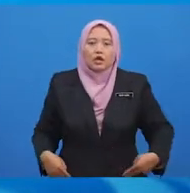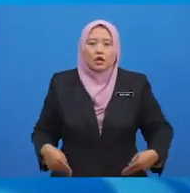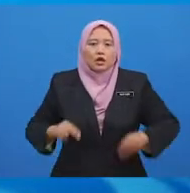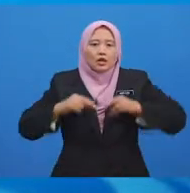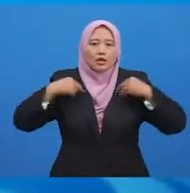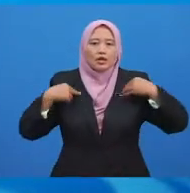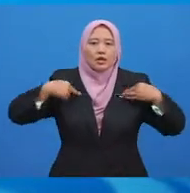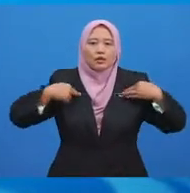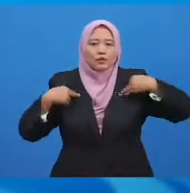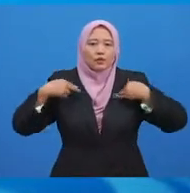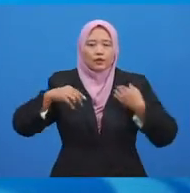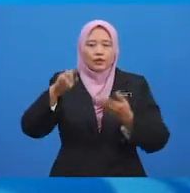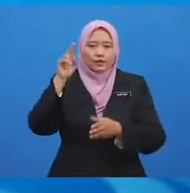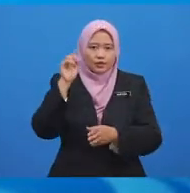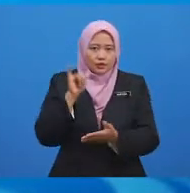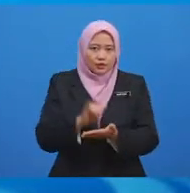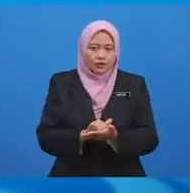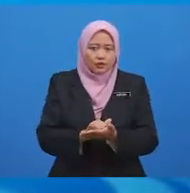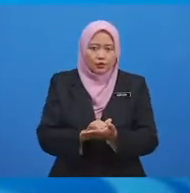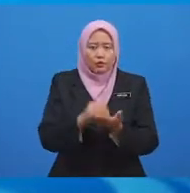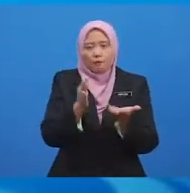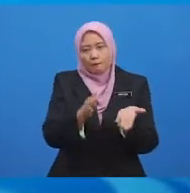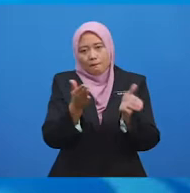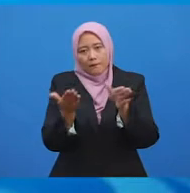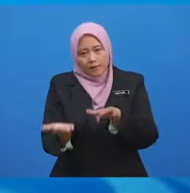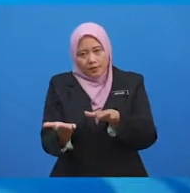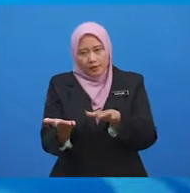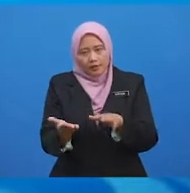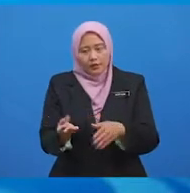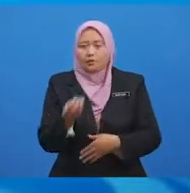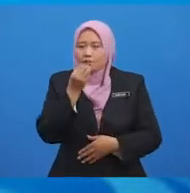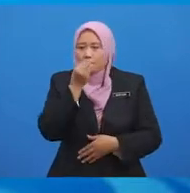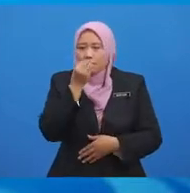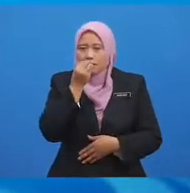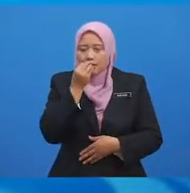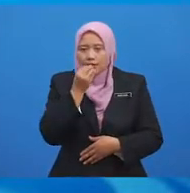mati akibat termakan sisa plastik.